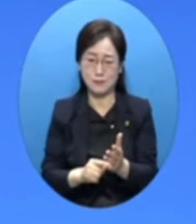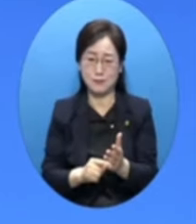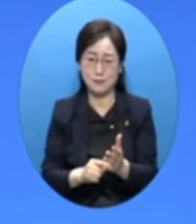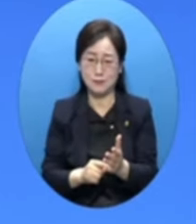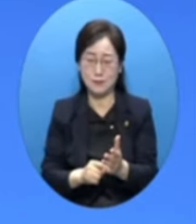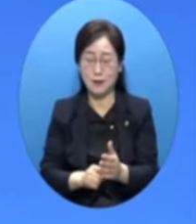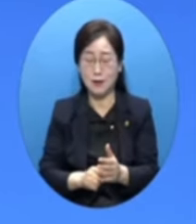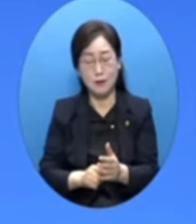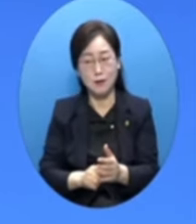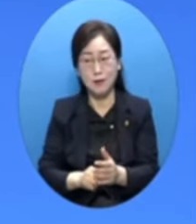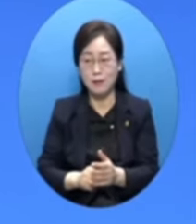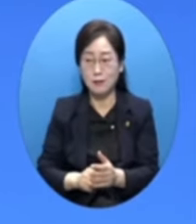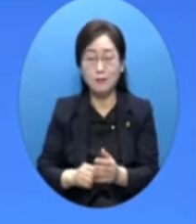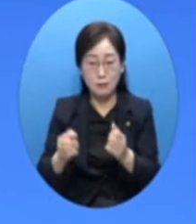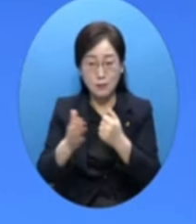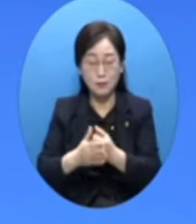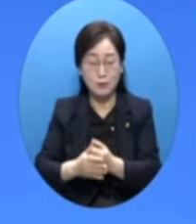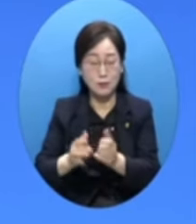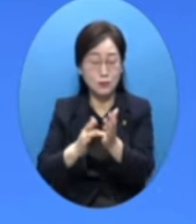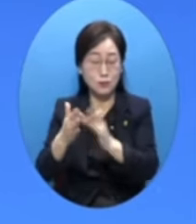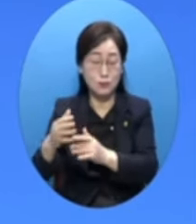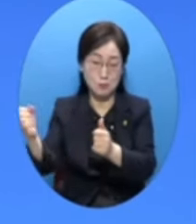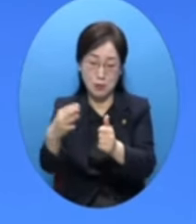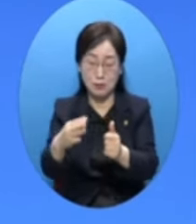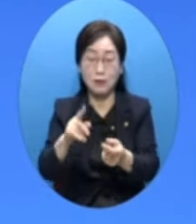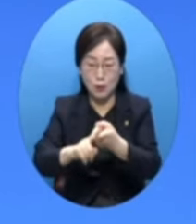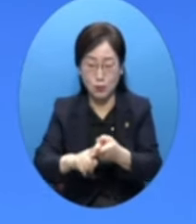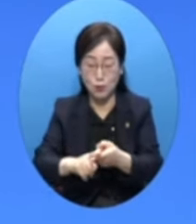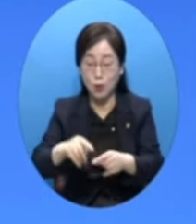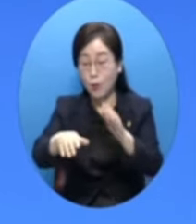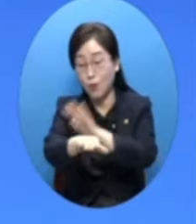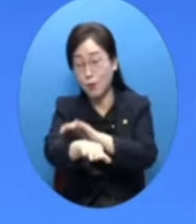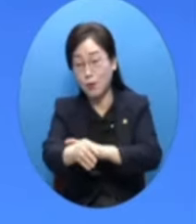오른편에 그물을 던지라서 그물을 던졌더니 얼마나 많은 고기가 잡혔던지